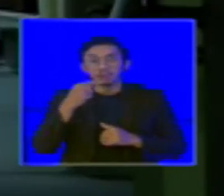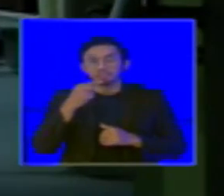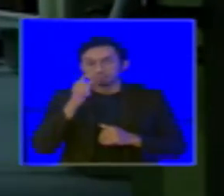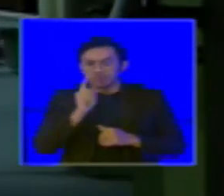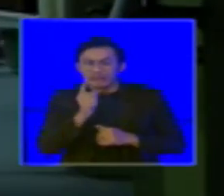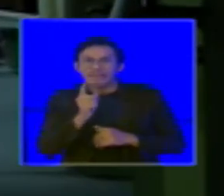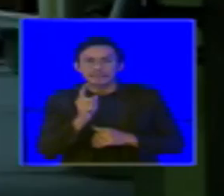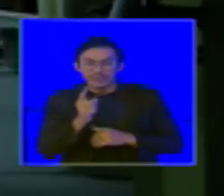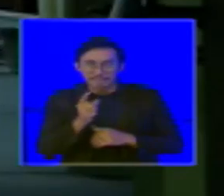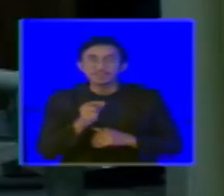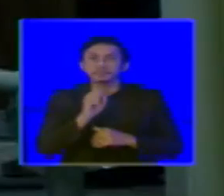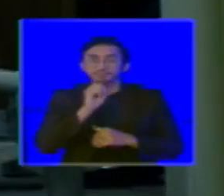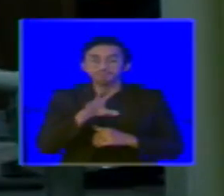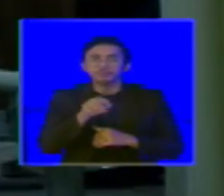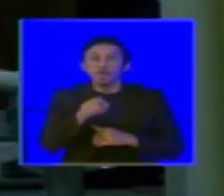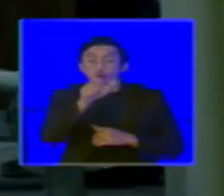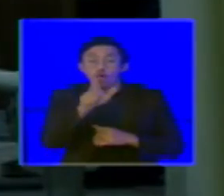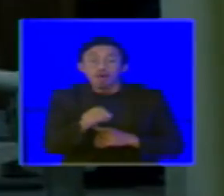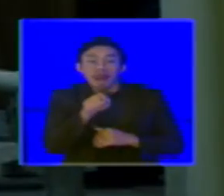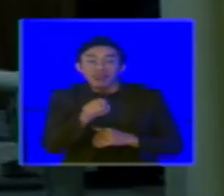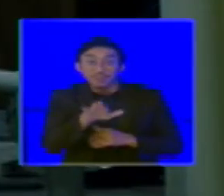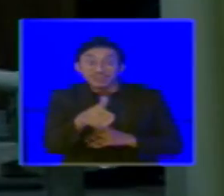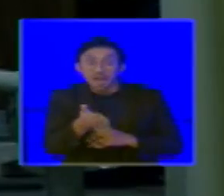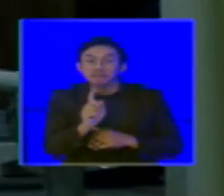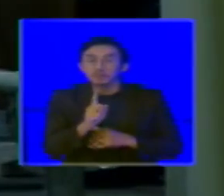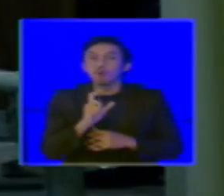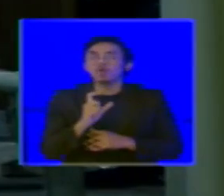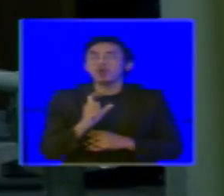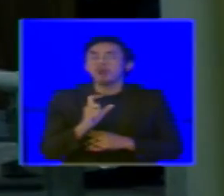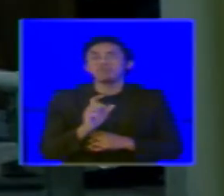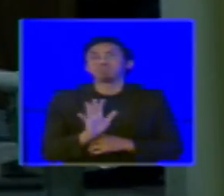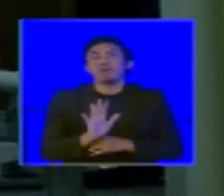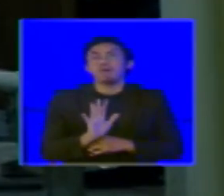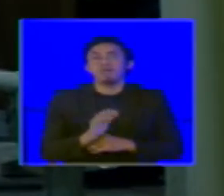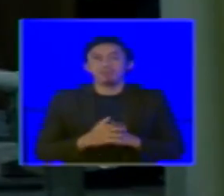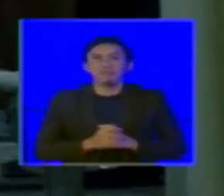pasien meninggal bukan karena corona. Dari Jakarta, Tim Liputan iNews melaporkan.